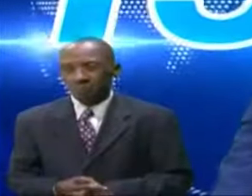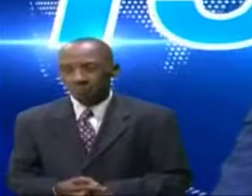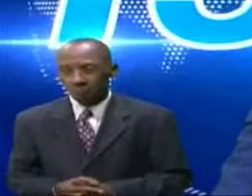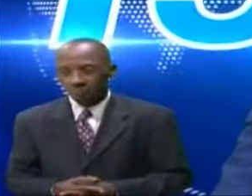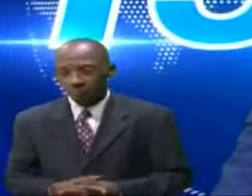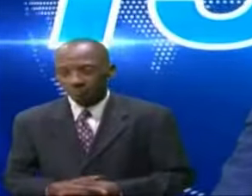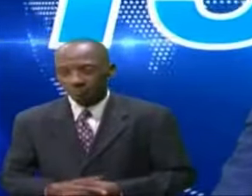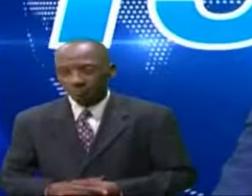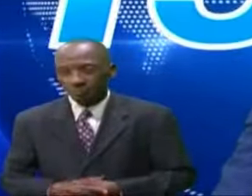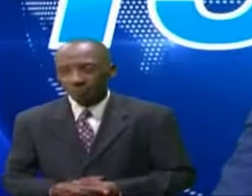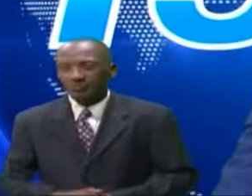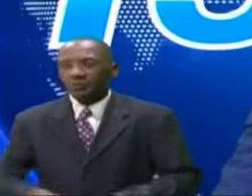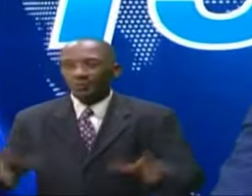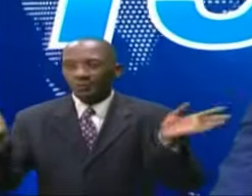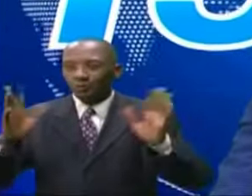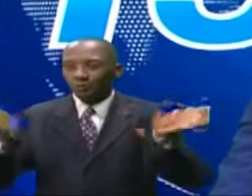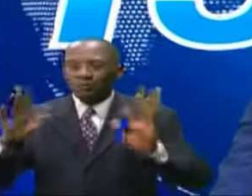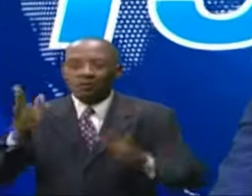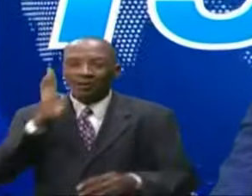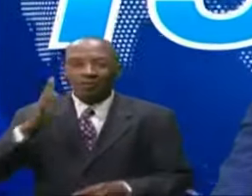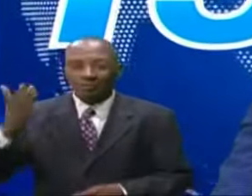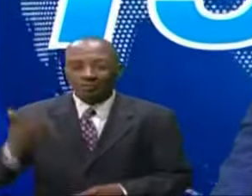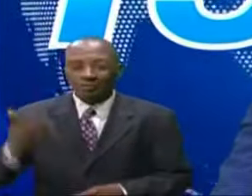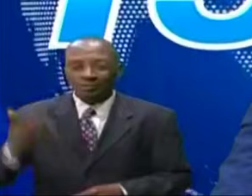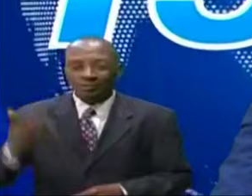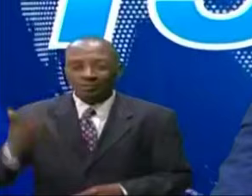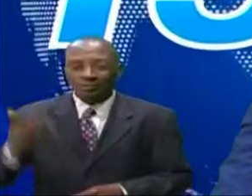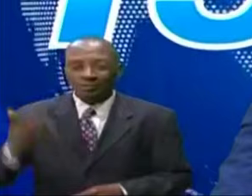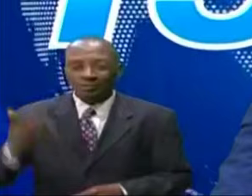la Radio-Télévision nationale congolaise. Je le dis,